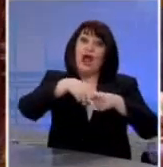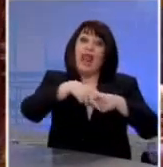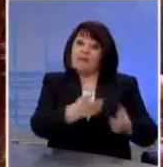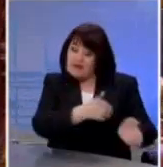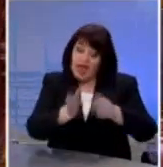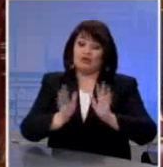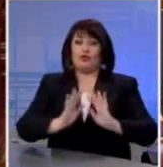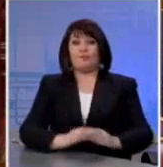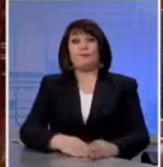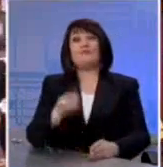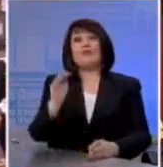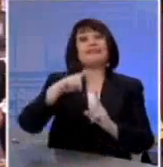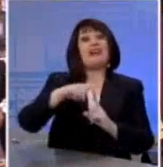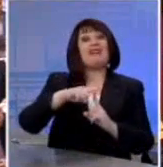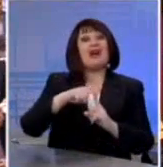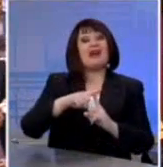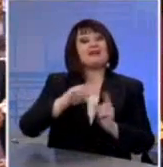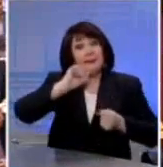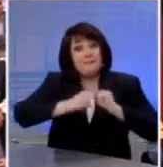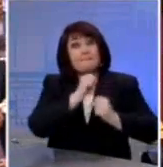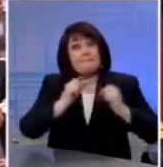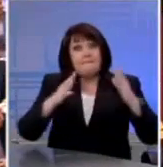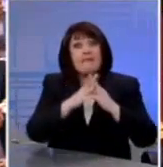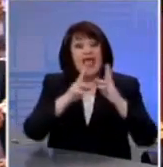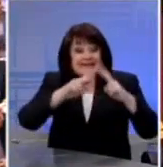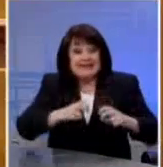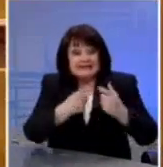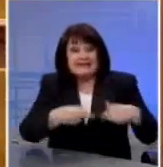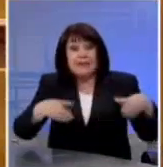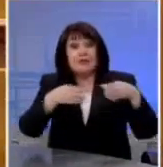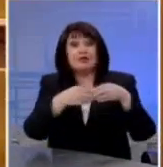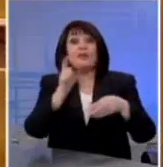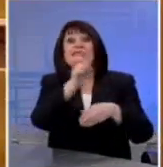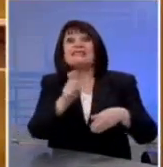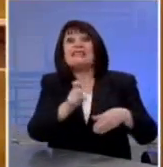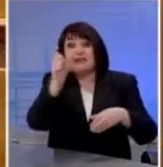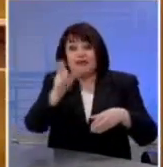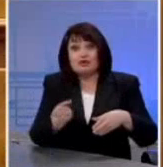τον κύριο Τζαβάρα, ο οποίος έδωσε μάχη ο άνθρωπος στην Επιτροπή της Siemens.